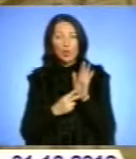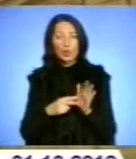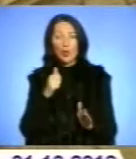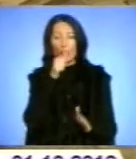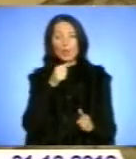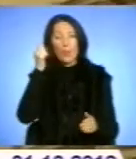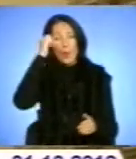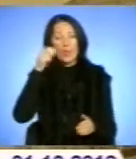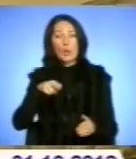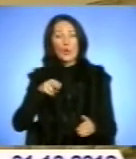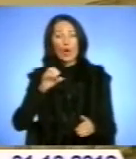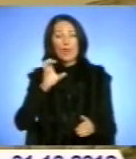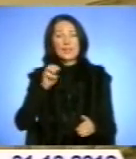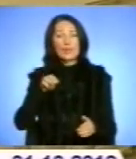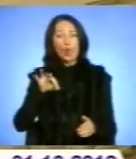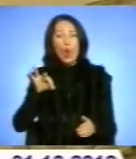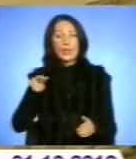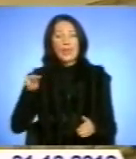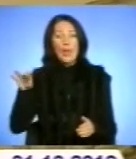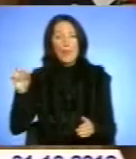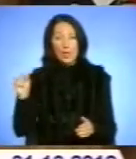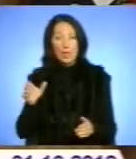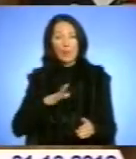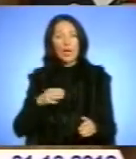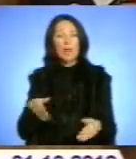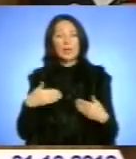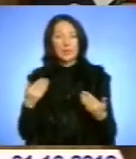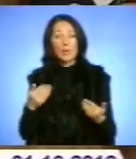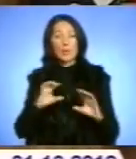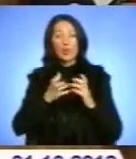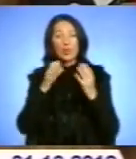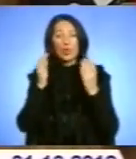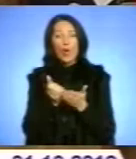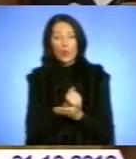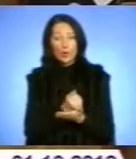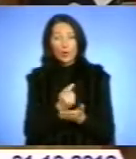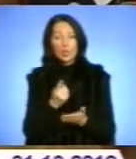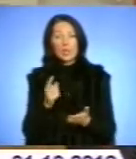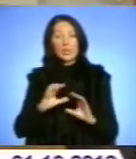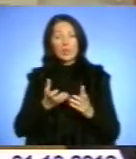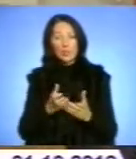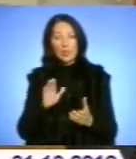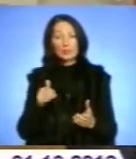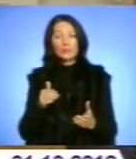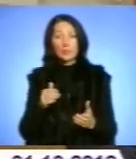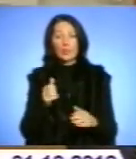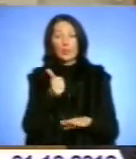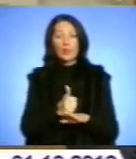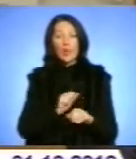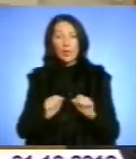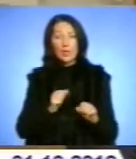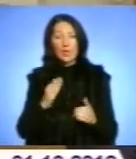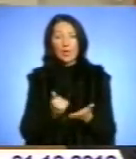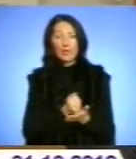Столипіну – такою була ініціатива Міжнародного фонду «Єдиний світ». Утім, пізніше дійшли висновку, що цього замало. Голова правління фонду Едуард